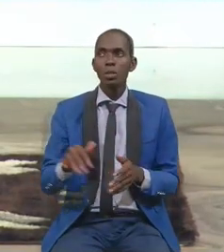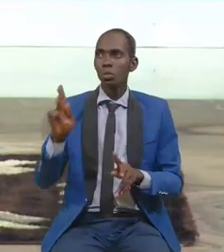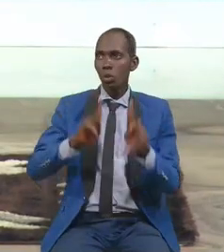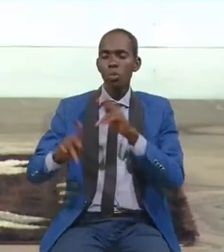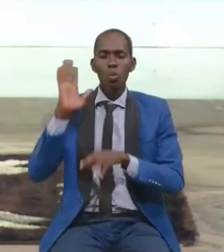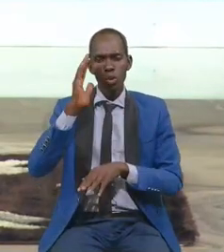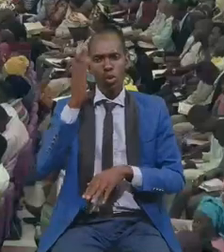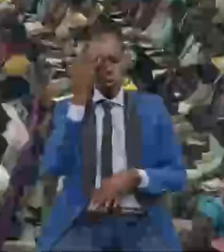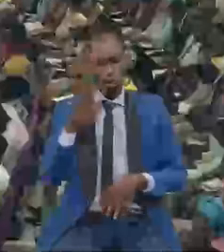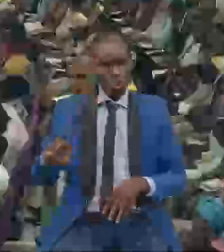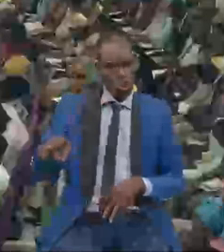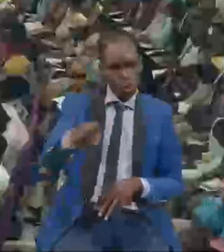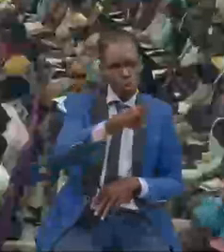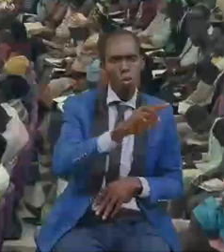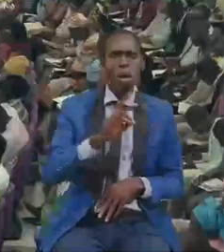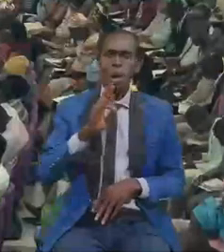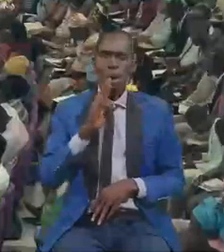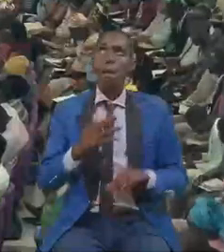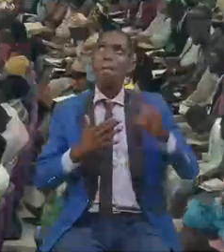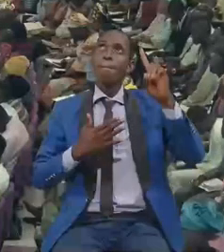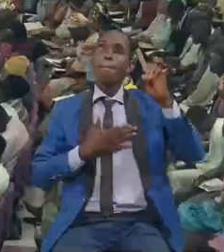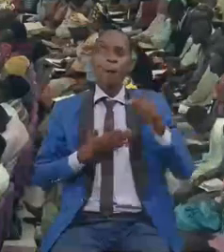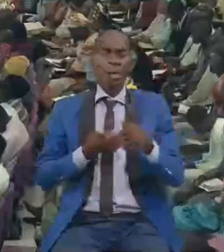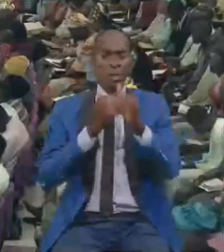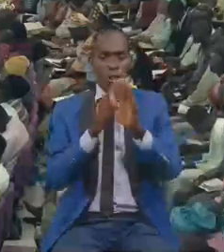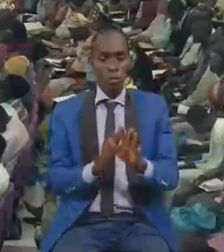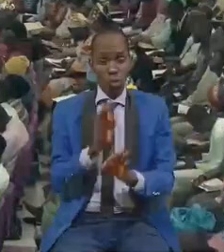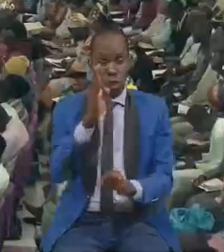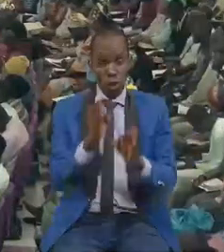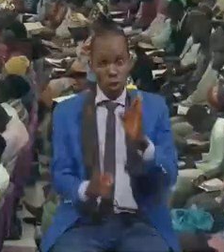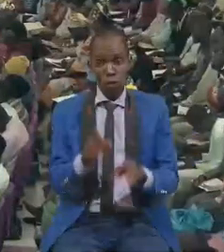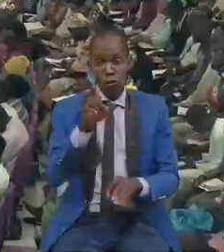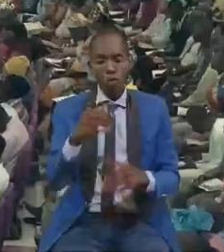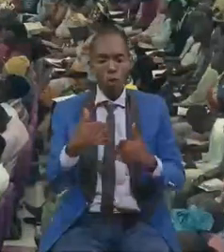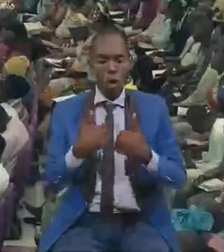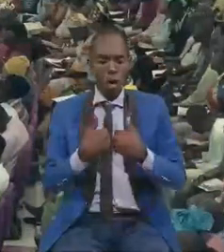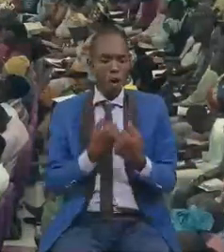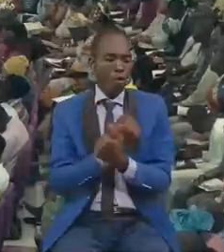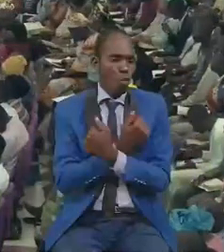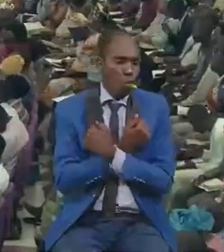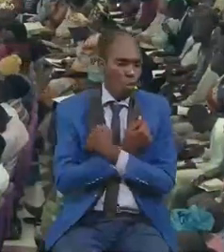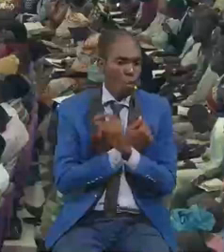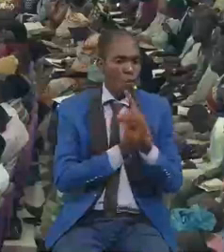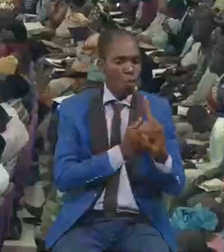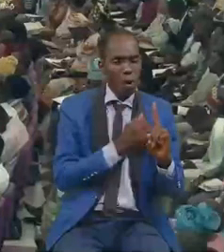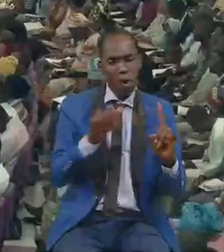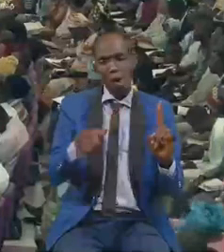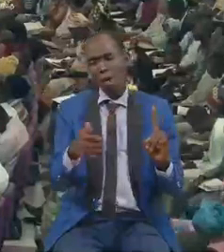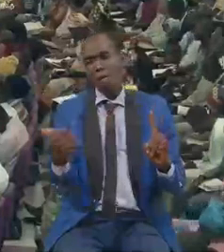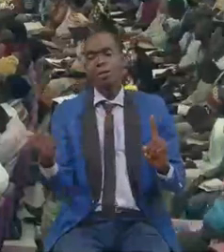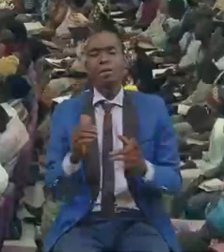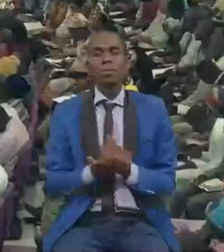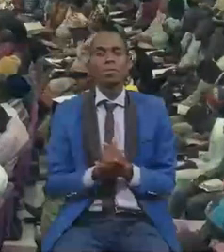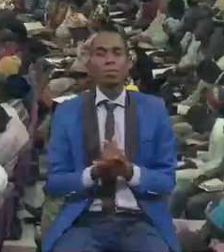quoi? De l'amour les uns pour les autres. L'amour les uns pour les autres.